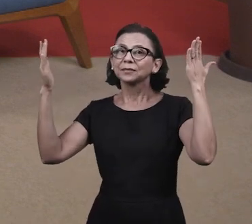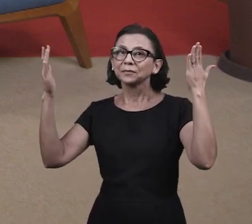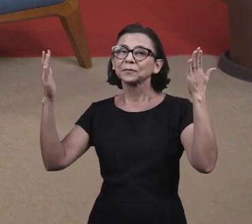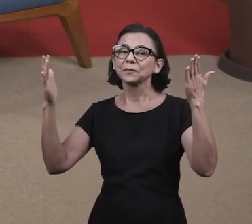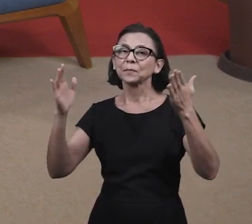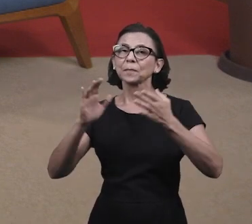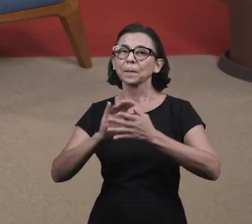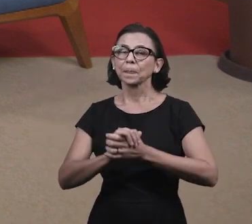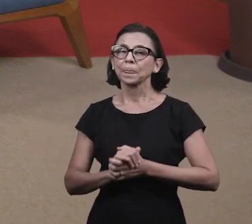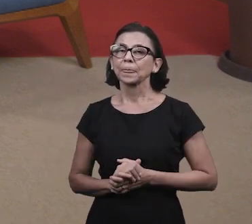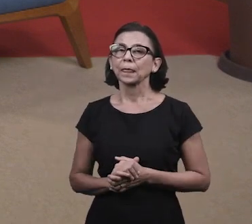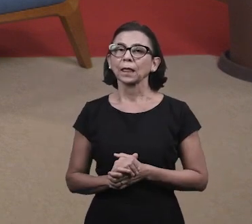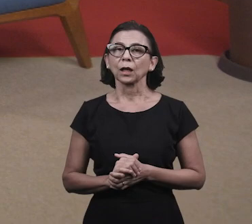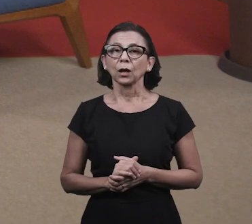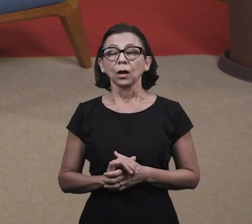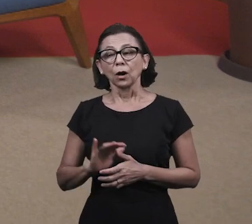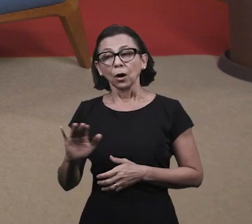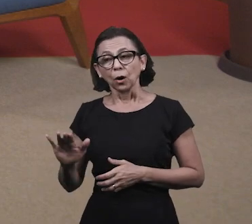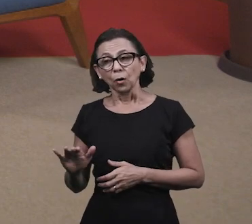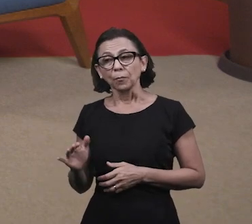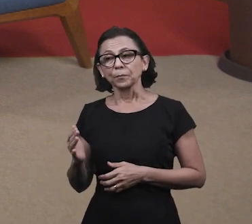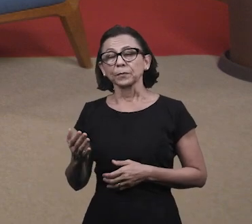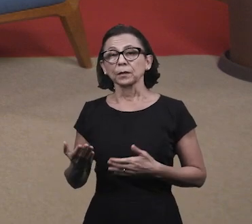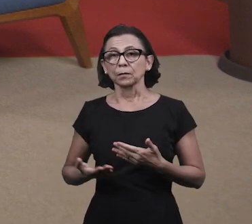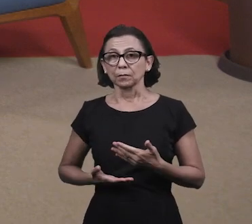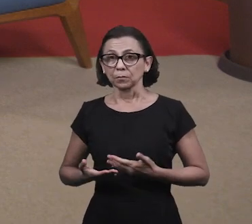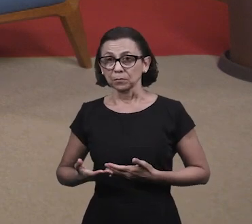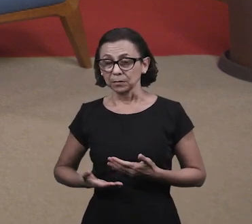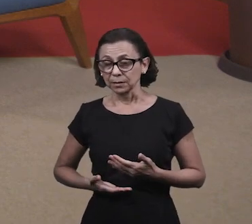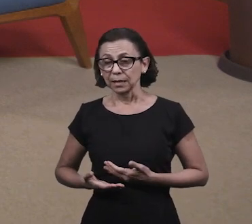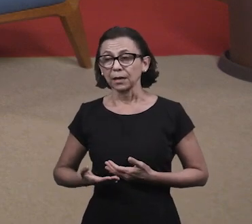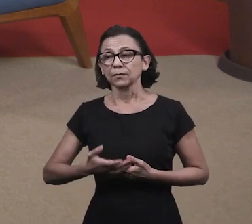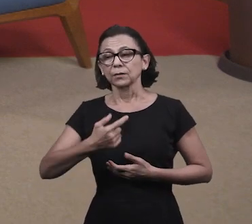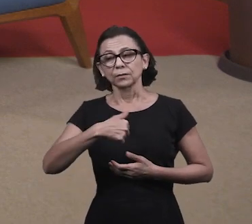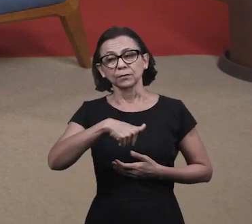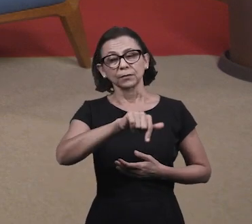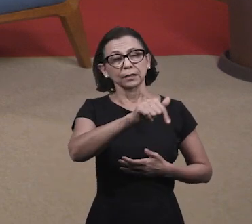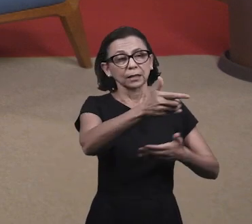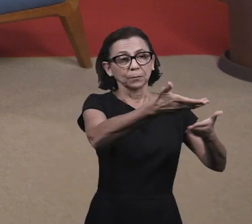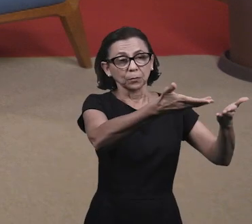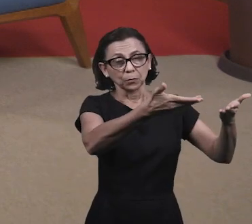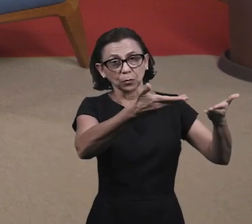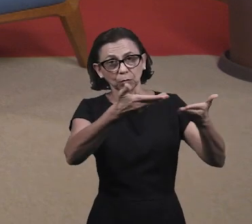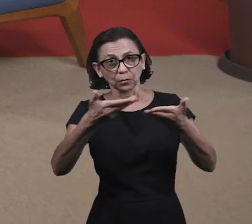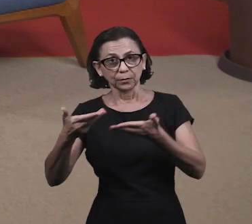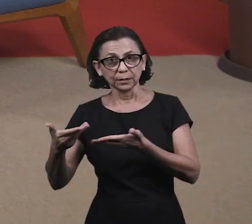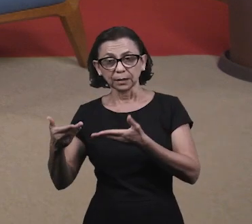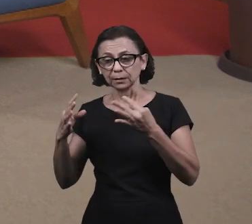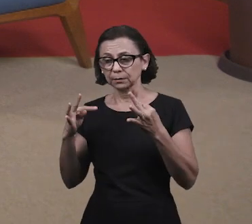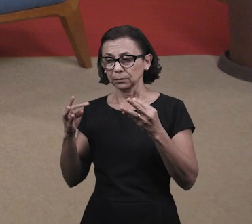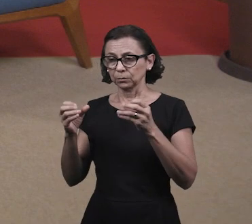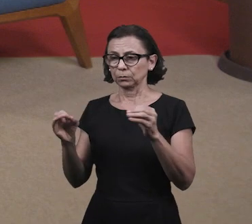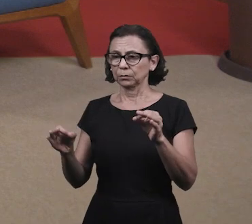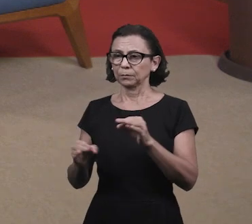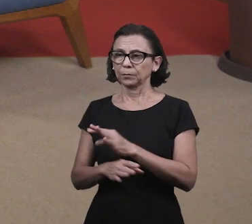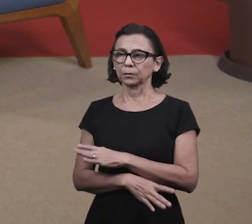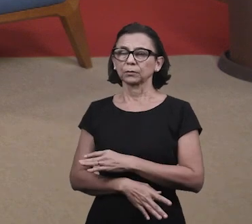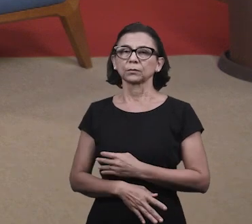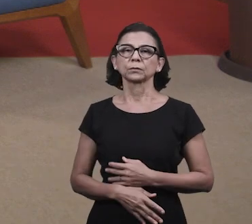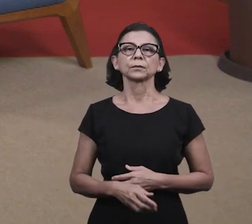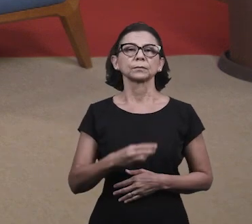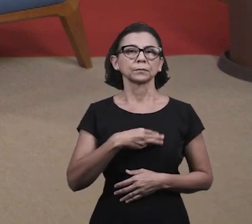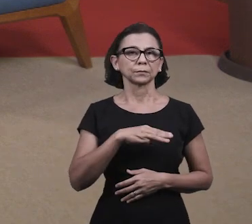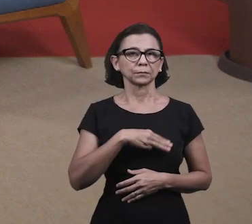serviteur va faire l'invitation à l'homme, car la fête est déjà prête, n'est-ce pas?